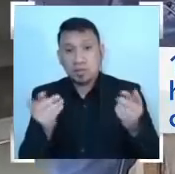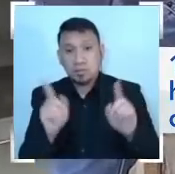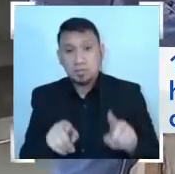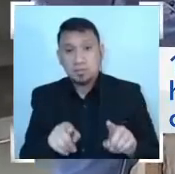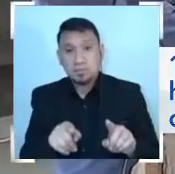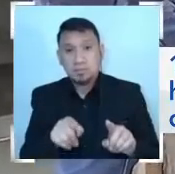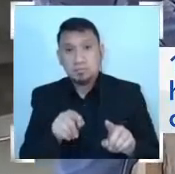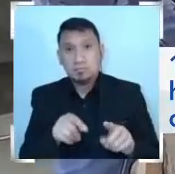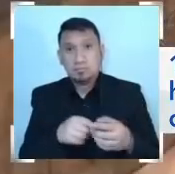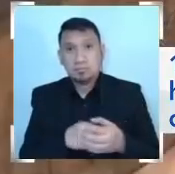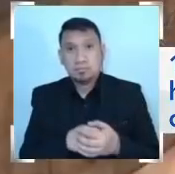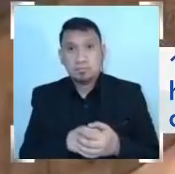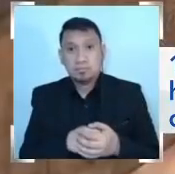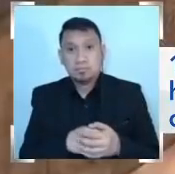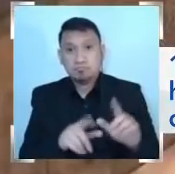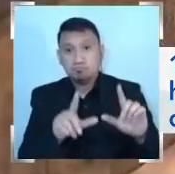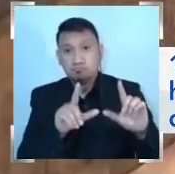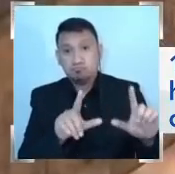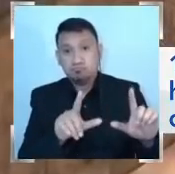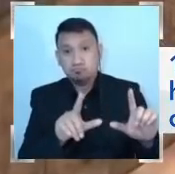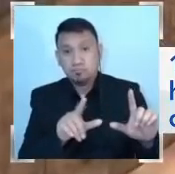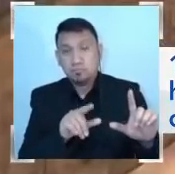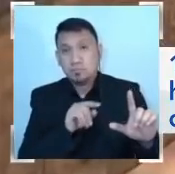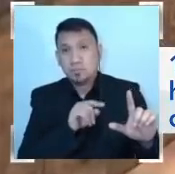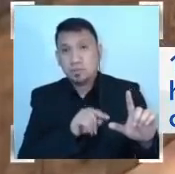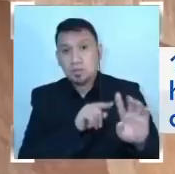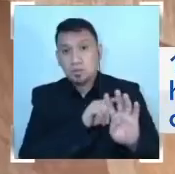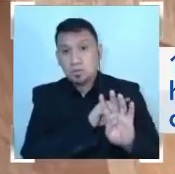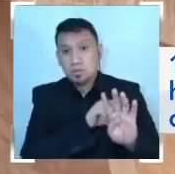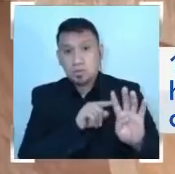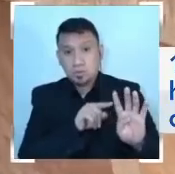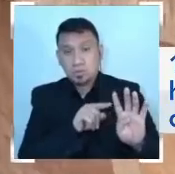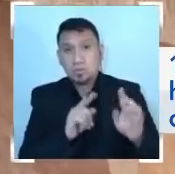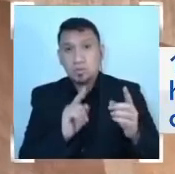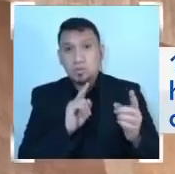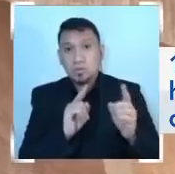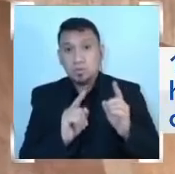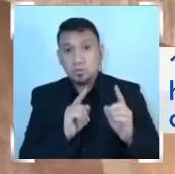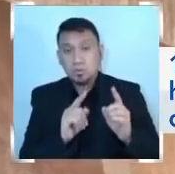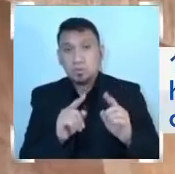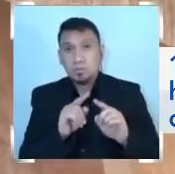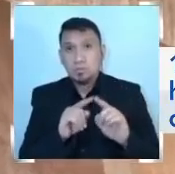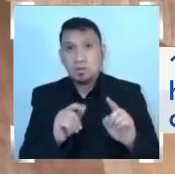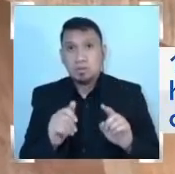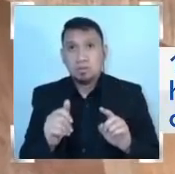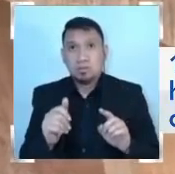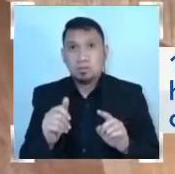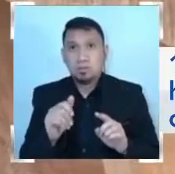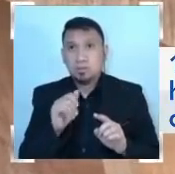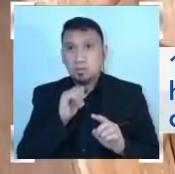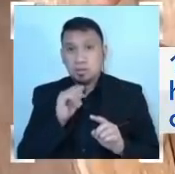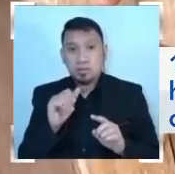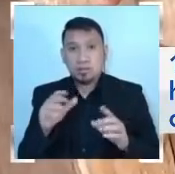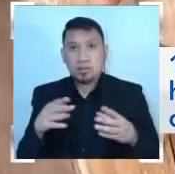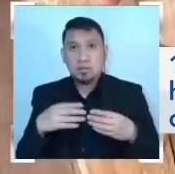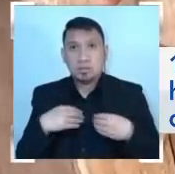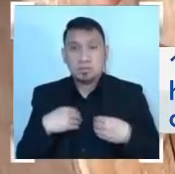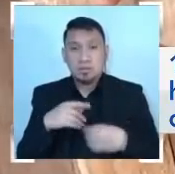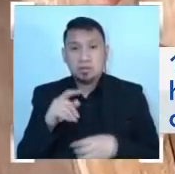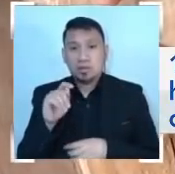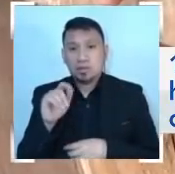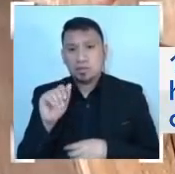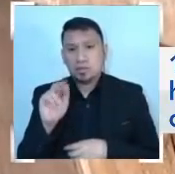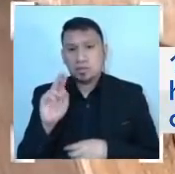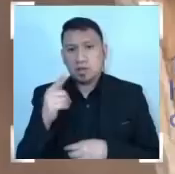Dalawa sa apat na persons of interest na kausap ng GMA News, pero tumanggi silang kumpirmahin na Tau Gamma Fraternity nga ang